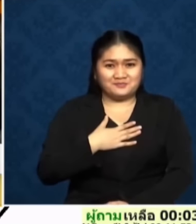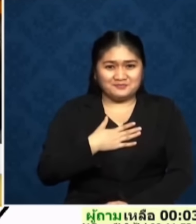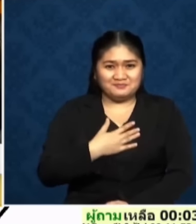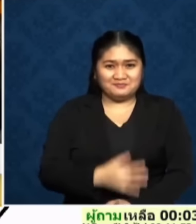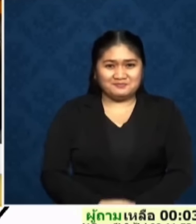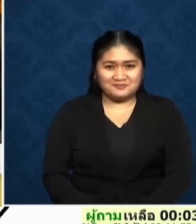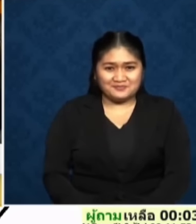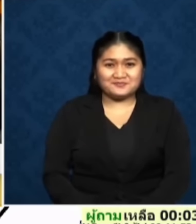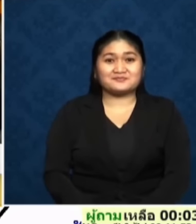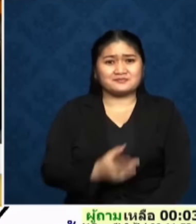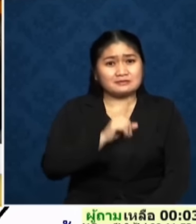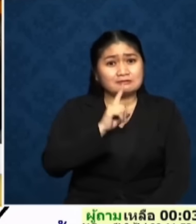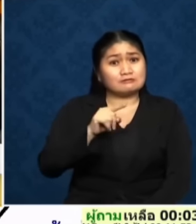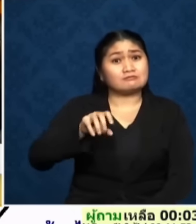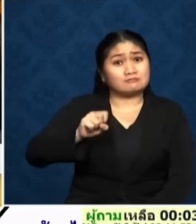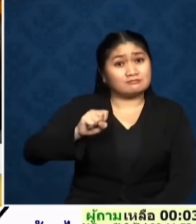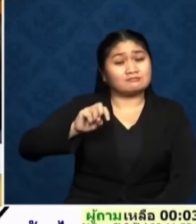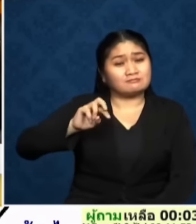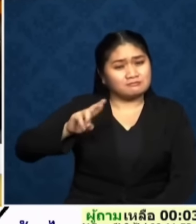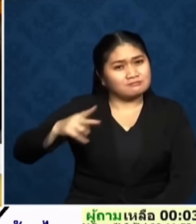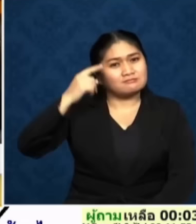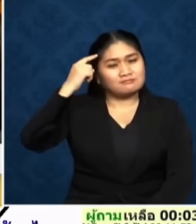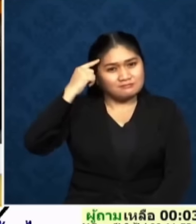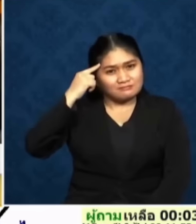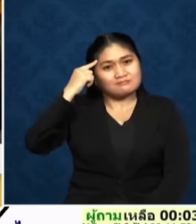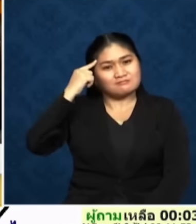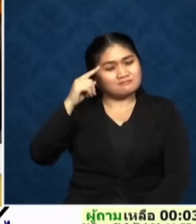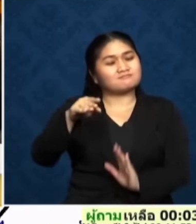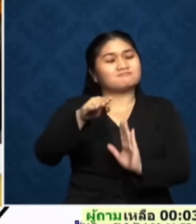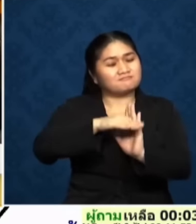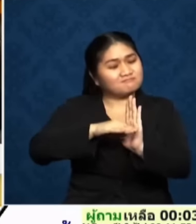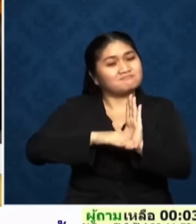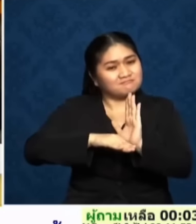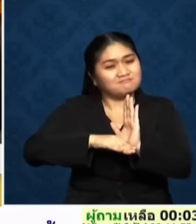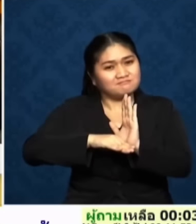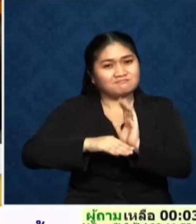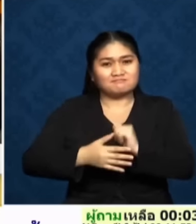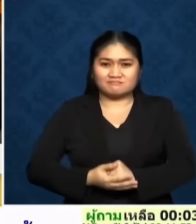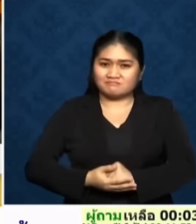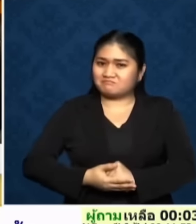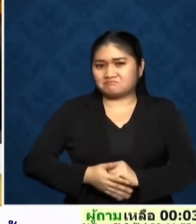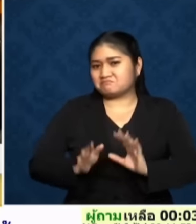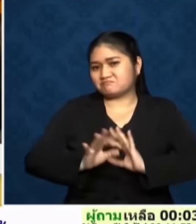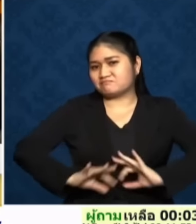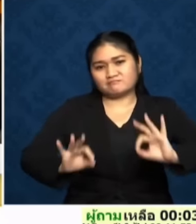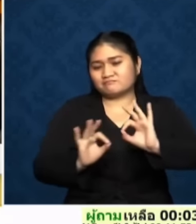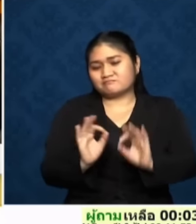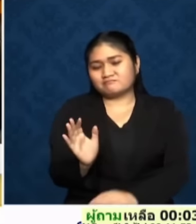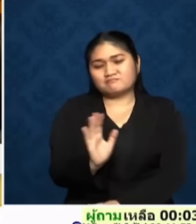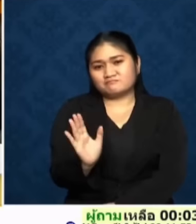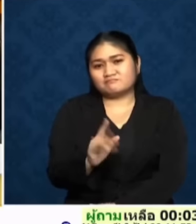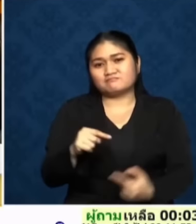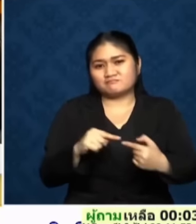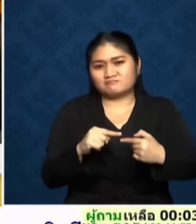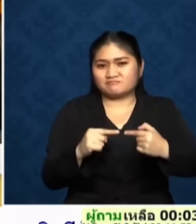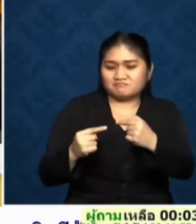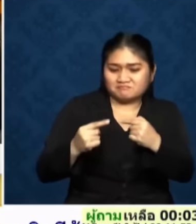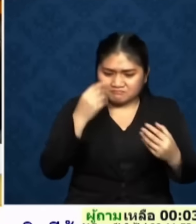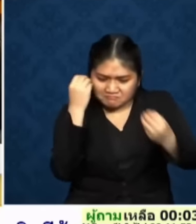ถามเรื่องสสรผมว่ายังเป็นอีกขั้นตอนหนึ่งยังไม่จำเป็นต้องสร้างความสับสนในเรื่องของคำถ